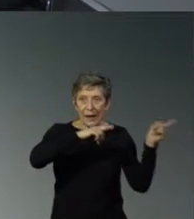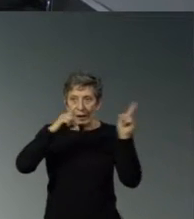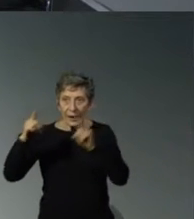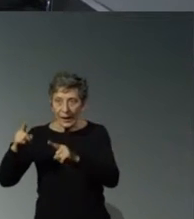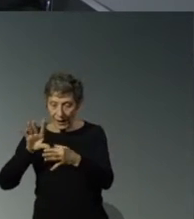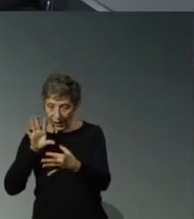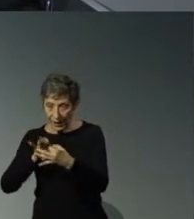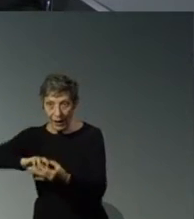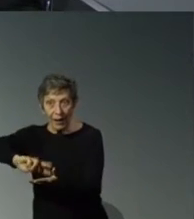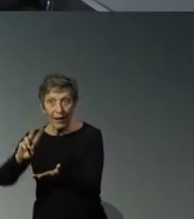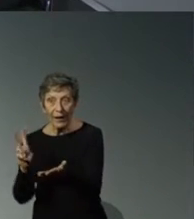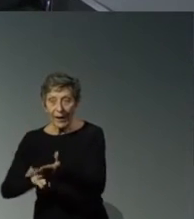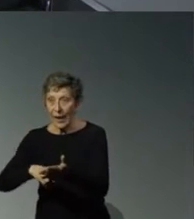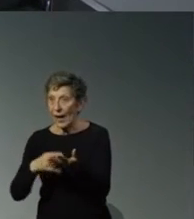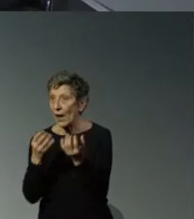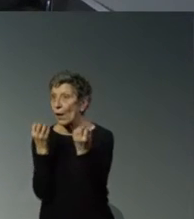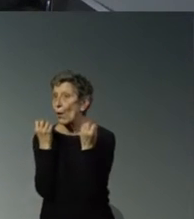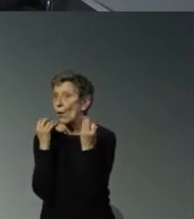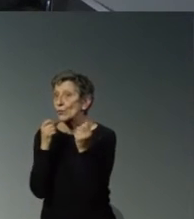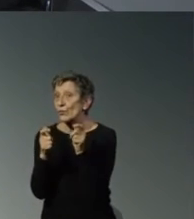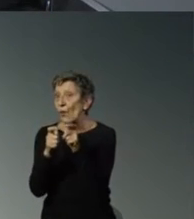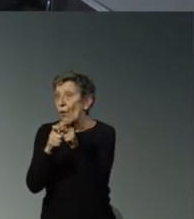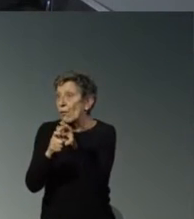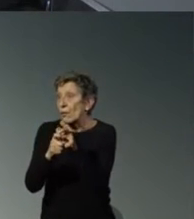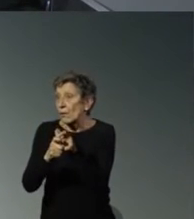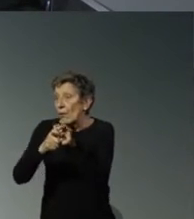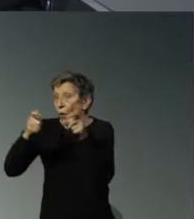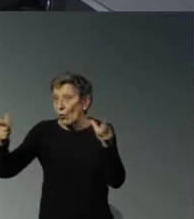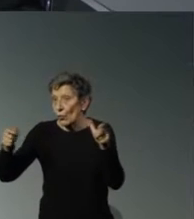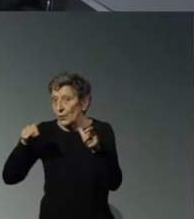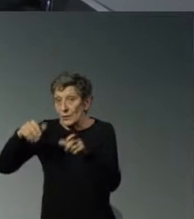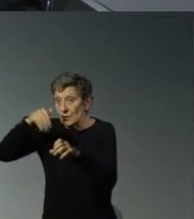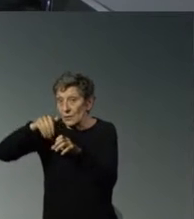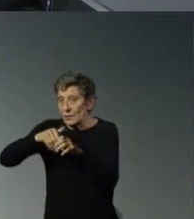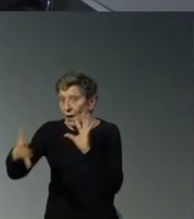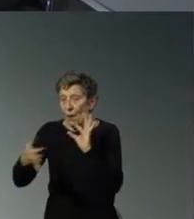réel, qui est souvent un rapport de crash, notamment dans le milieu de l'entreprise que j'ai pu côtoyer.